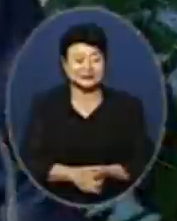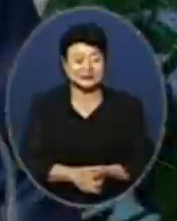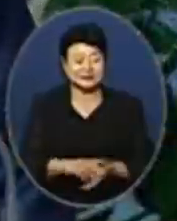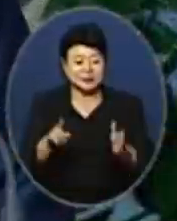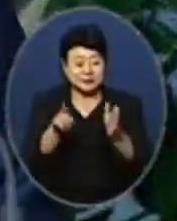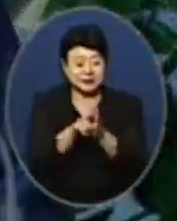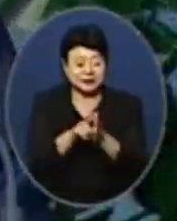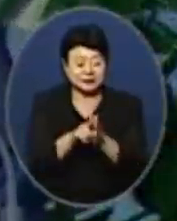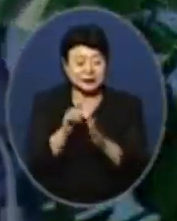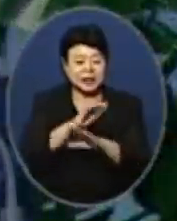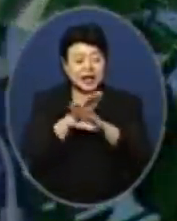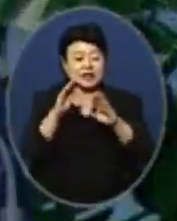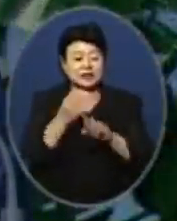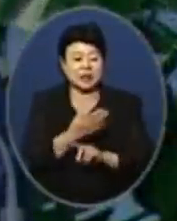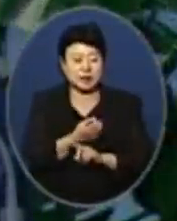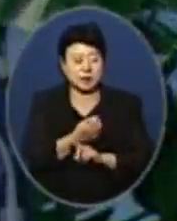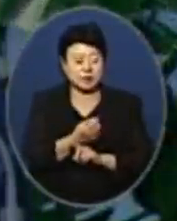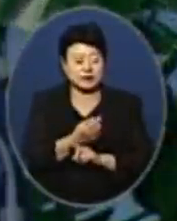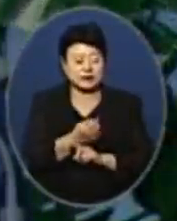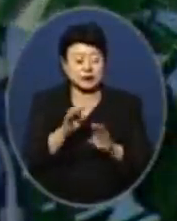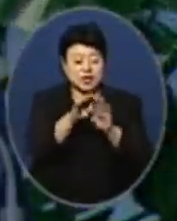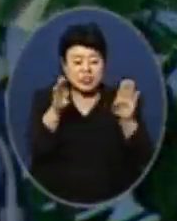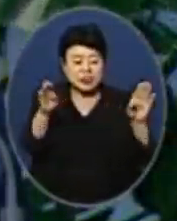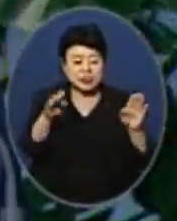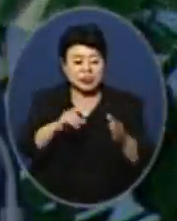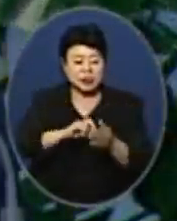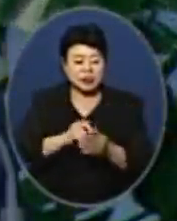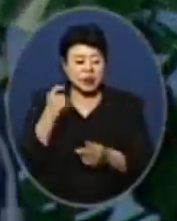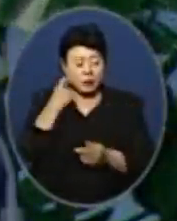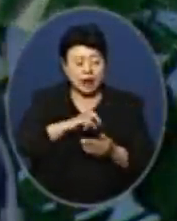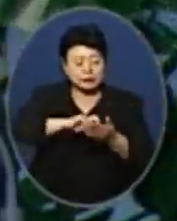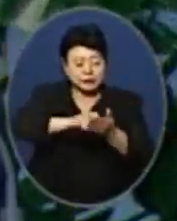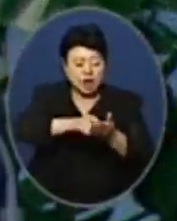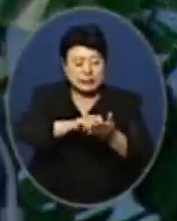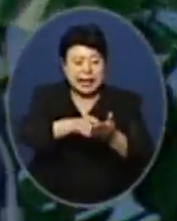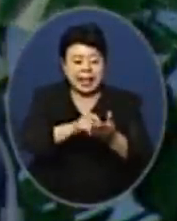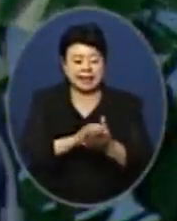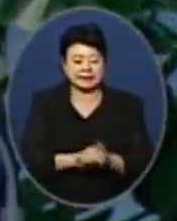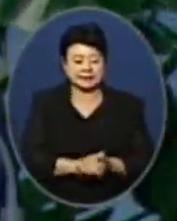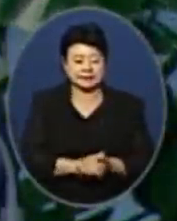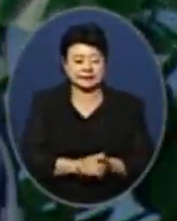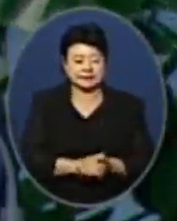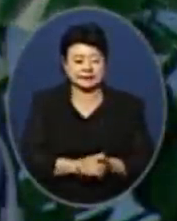(웃음) 믿음은 하늘의 보물 창고를 여는 황금 열쇠라고 했습니다.